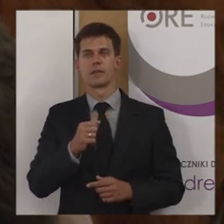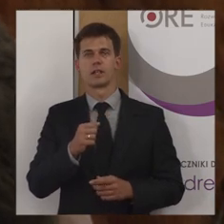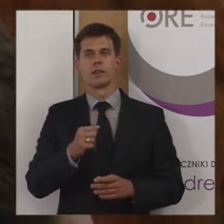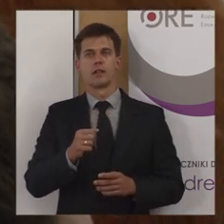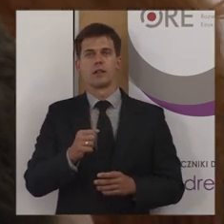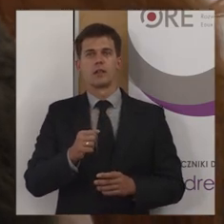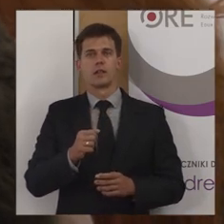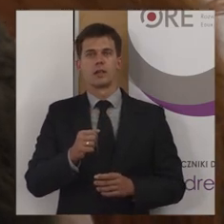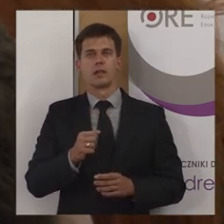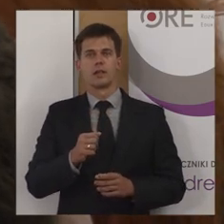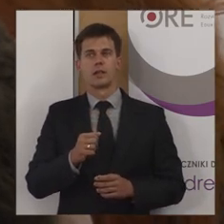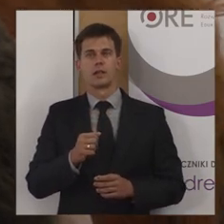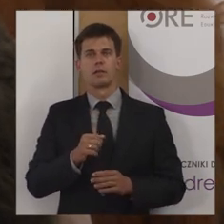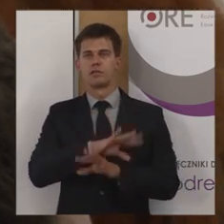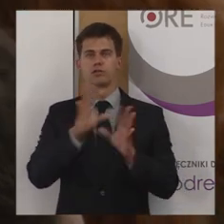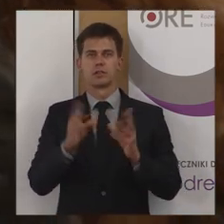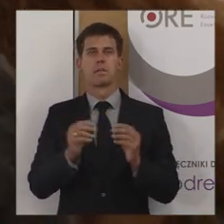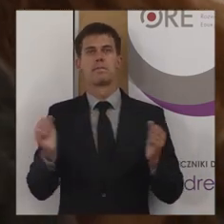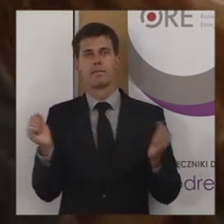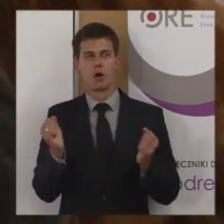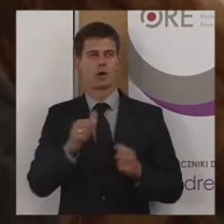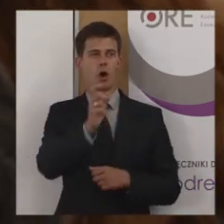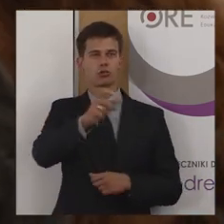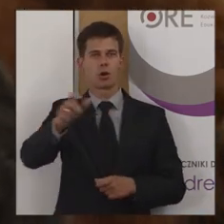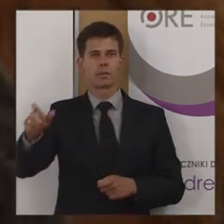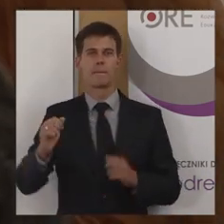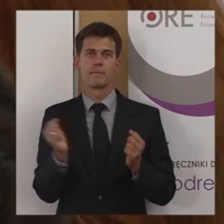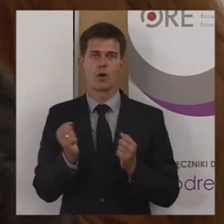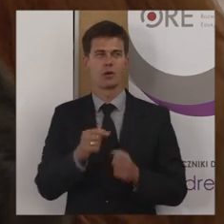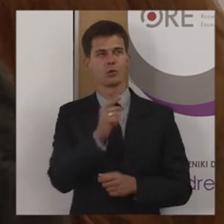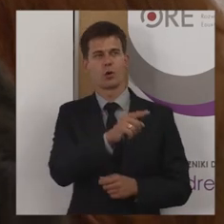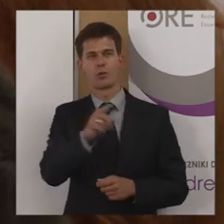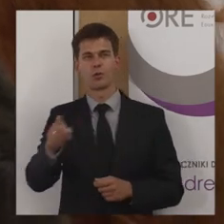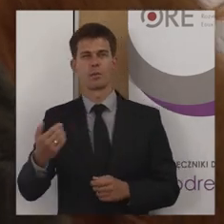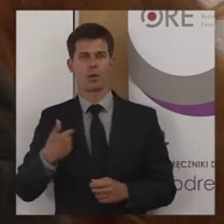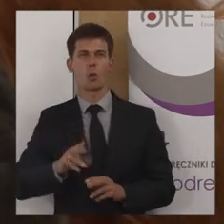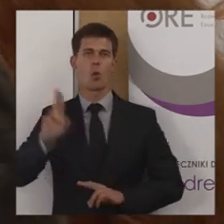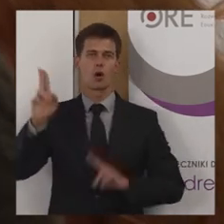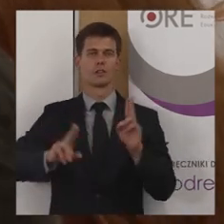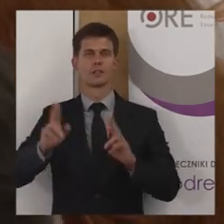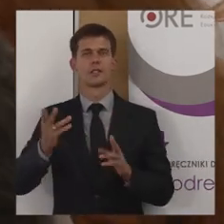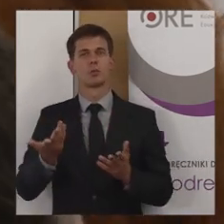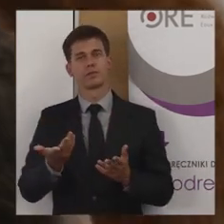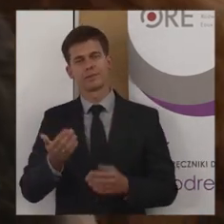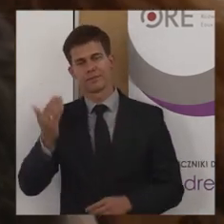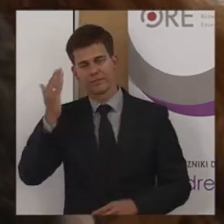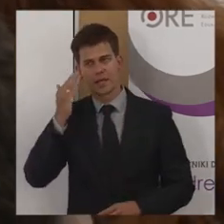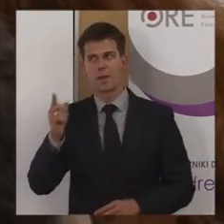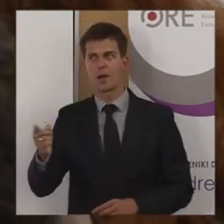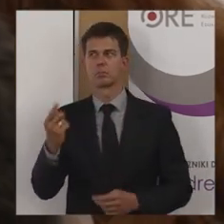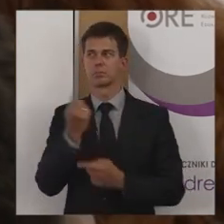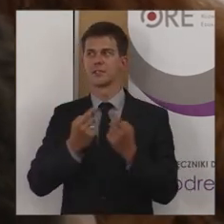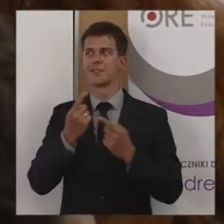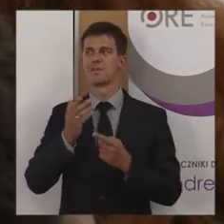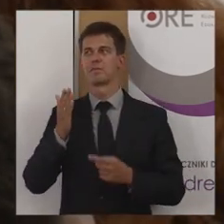tych wszystkich obawach, które Państwo tutaj formułowali. Mam nadzieję, że, nie wiem